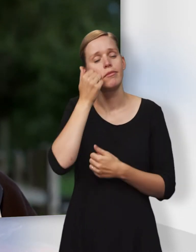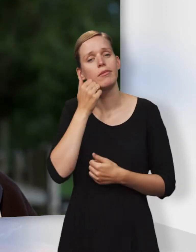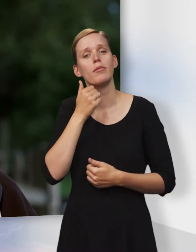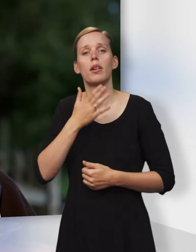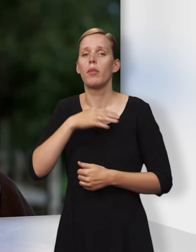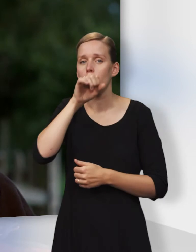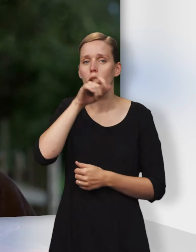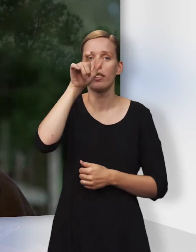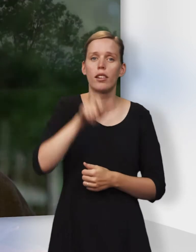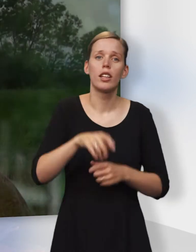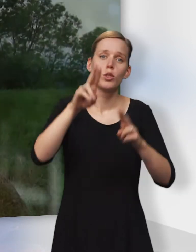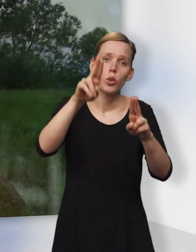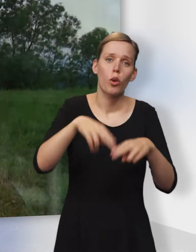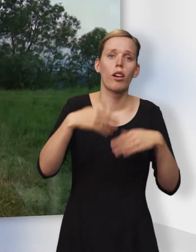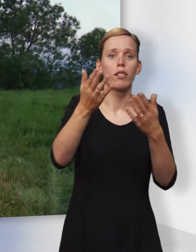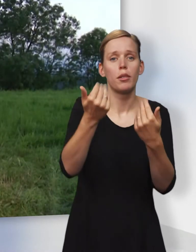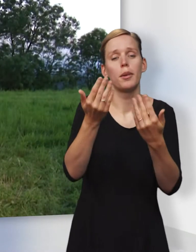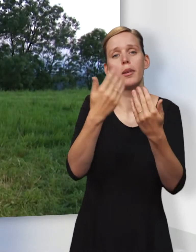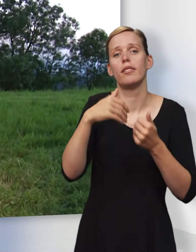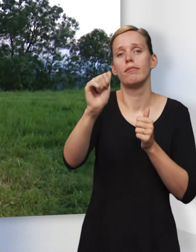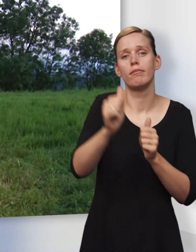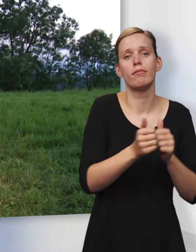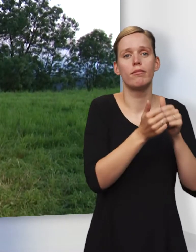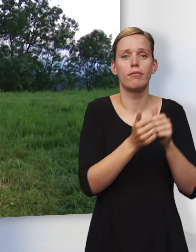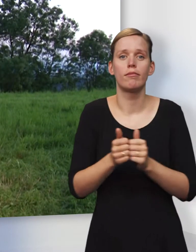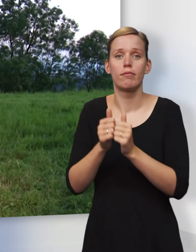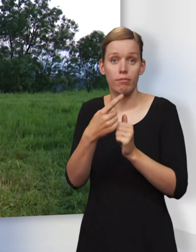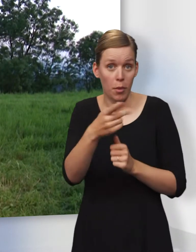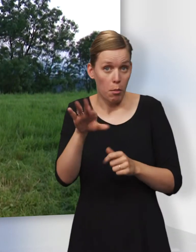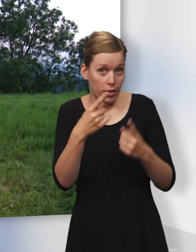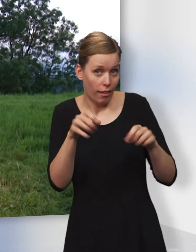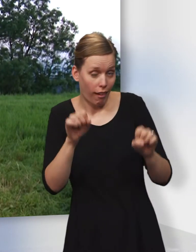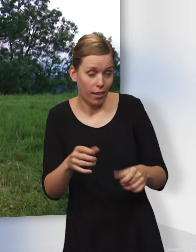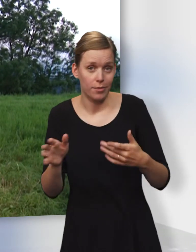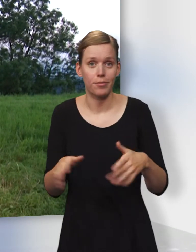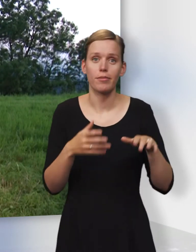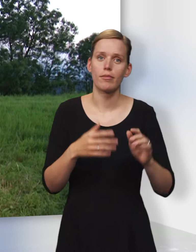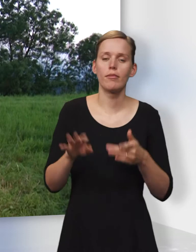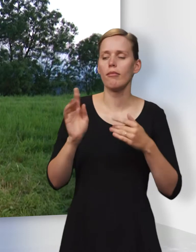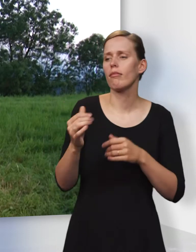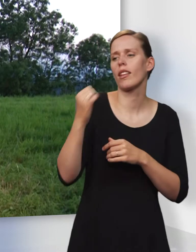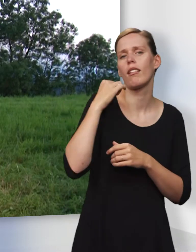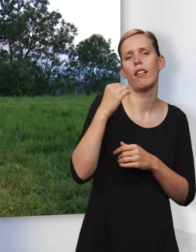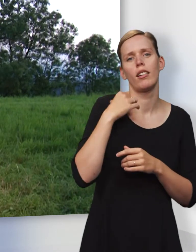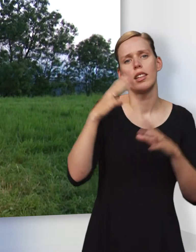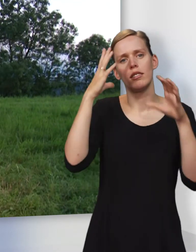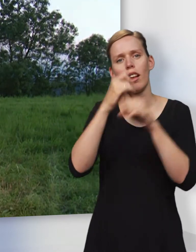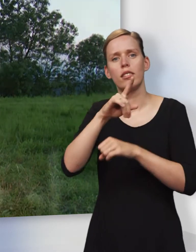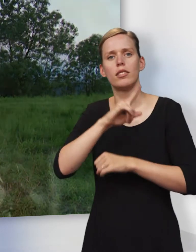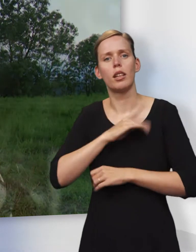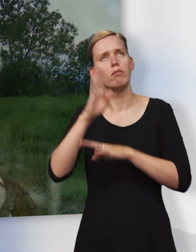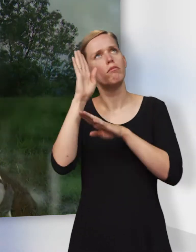Bring back, oh, bring back my body to me. Last night as I lay on my